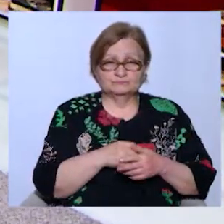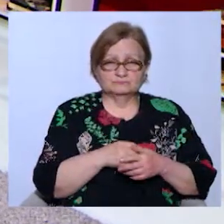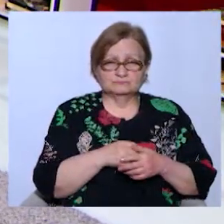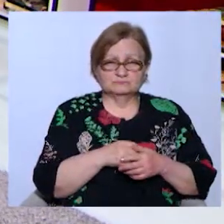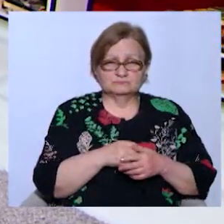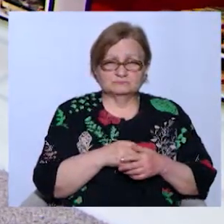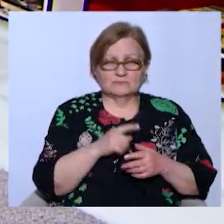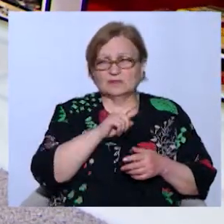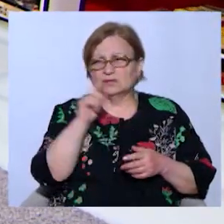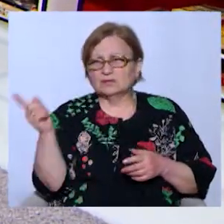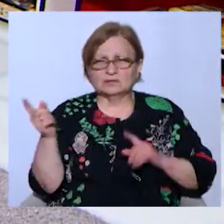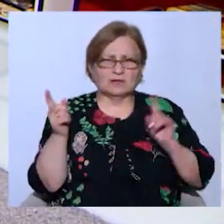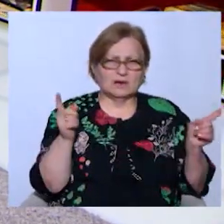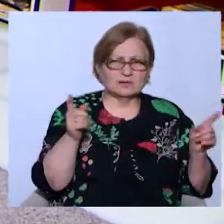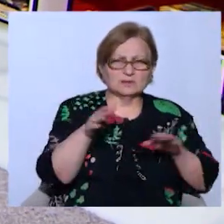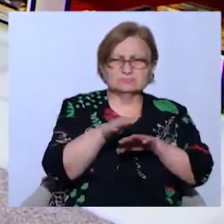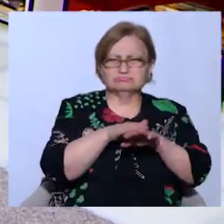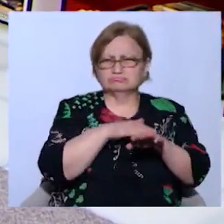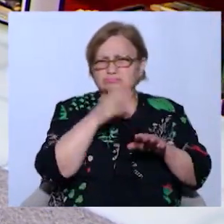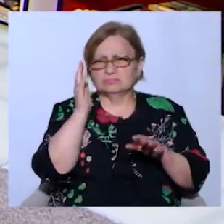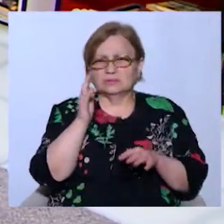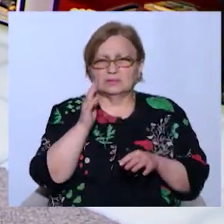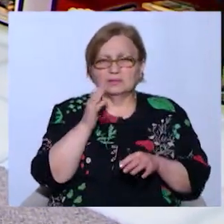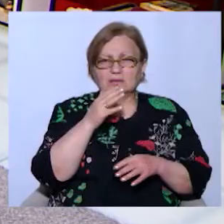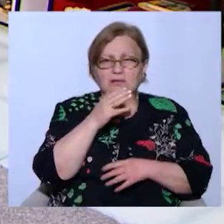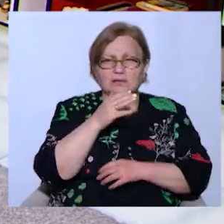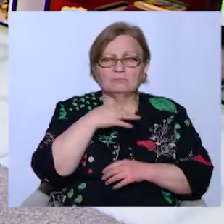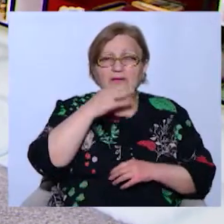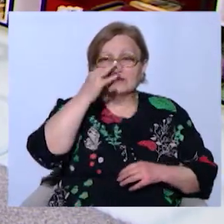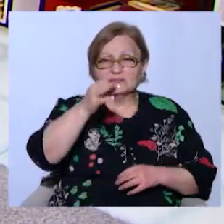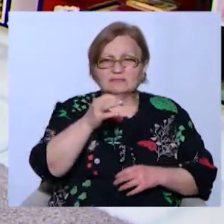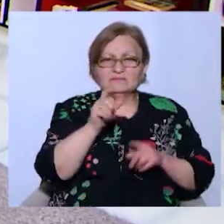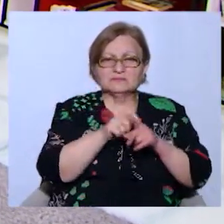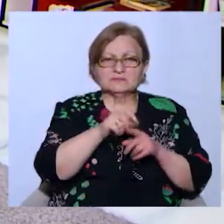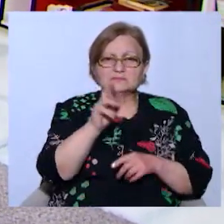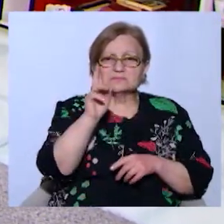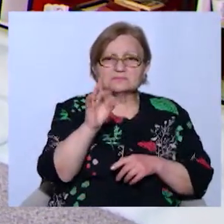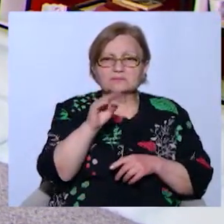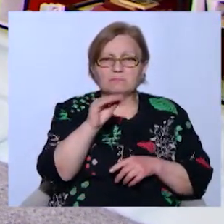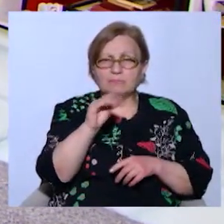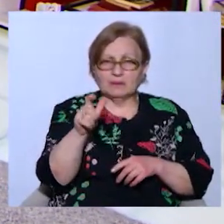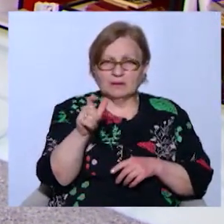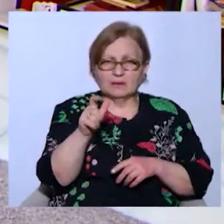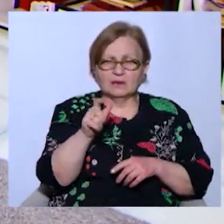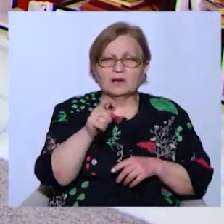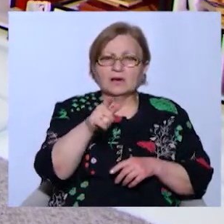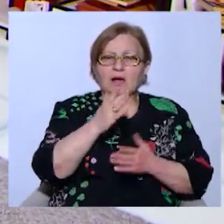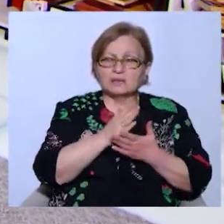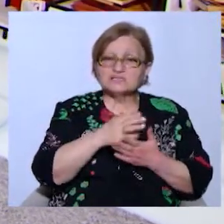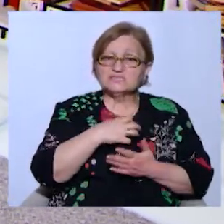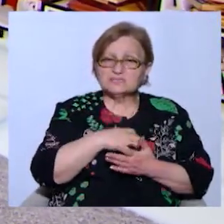უსასრულოდ გრძელდება იქით და აქეთ. მაშ გაგახსენებთ წრფე. რა არის წრფე? წრფე არის